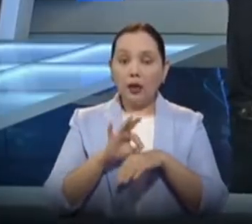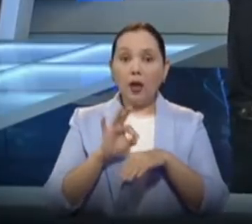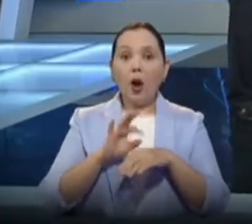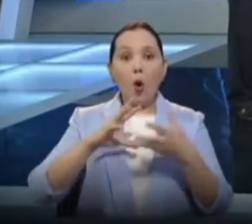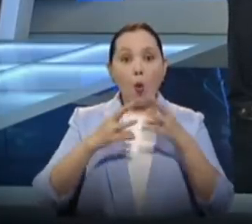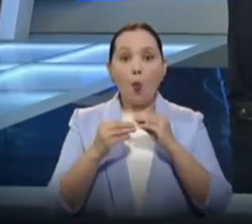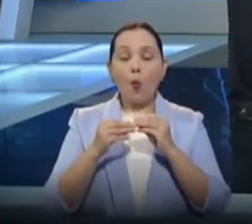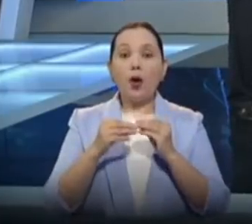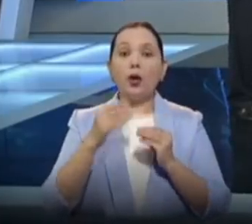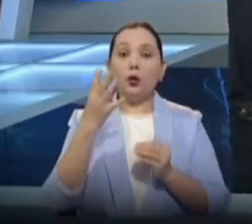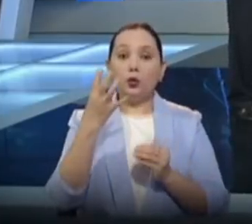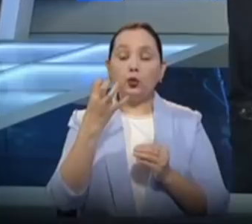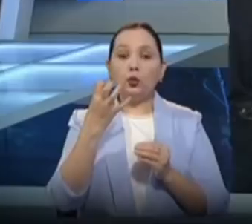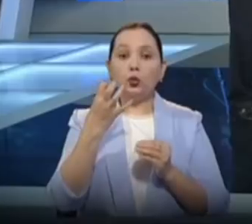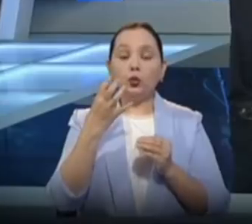umumiy soni